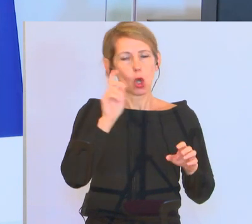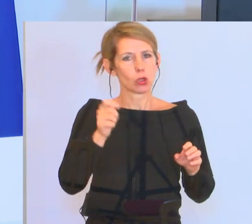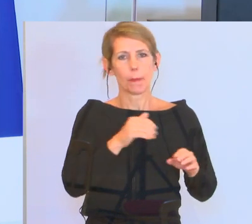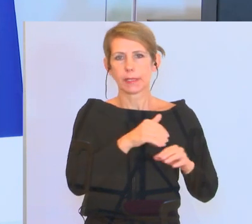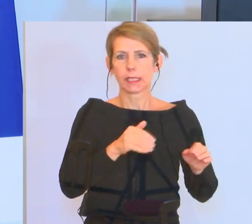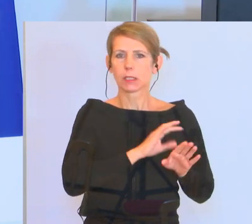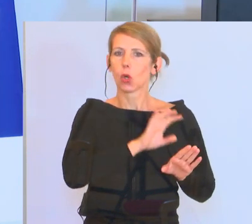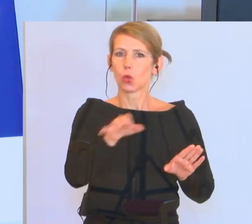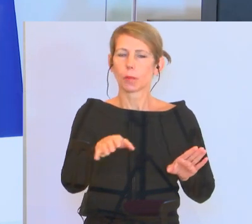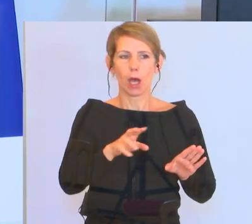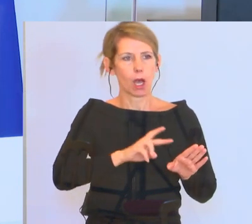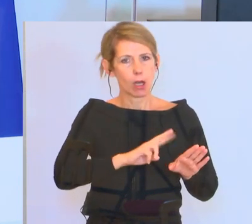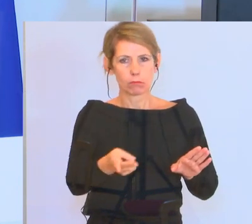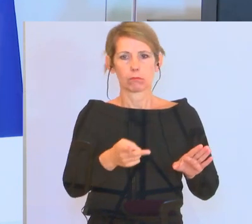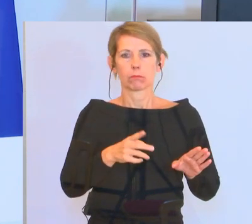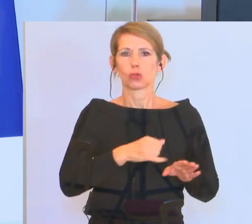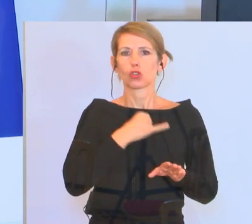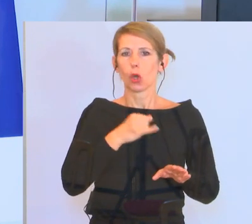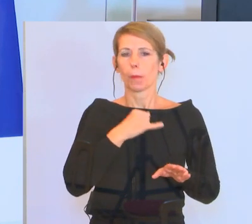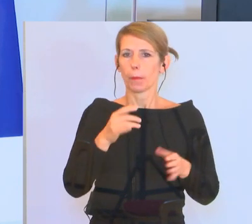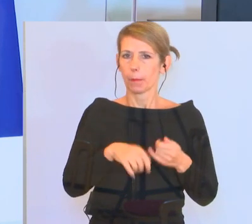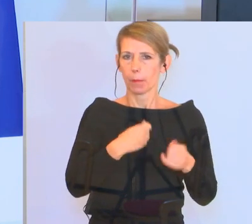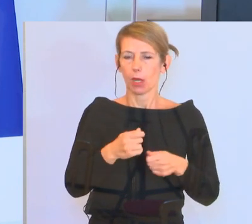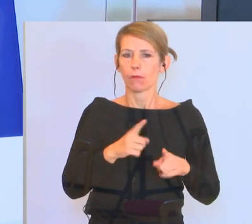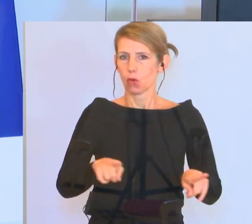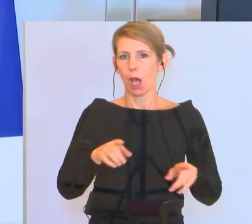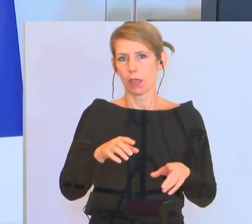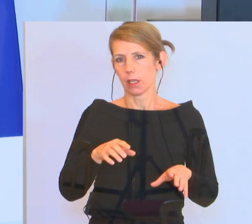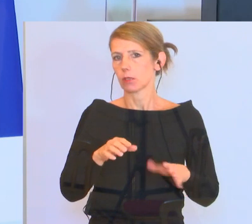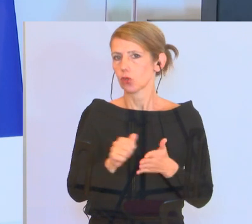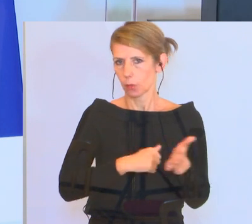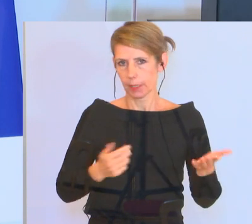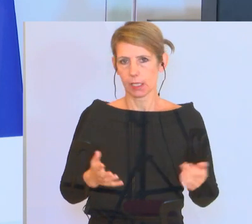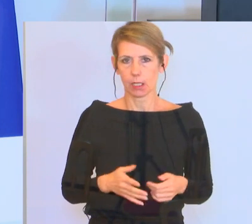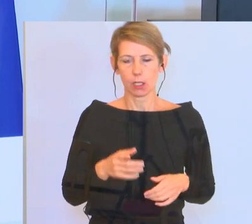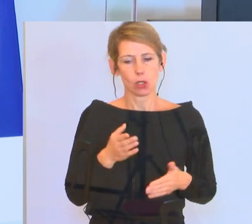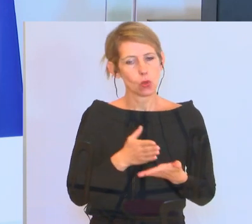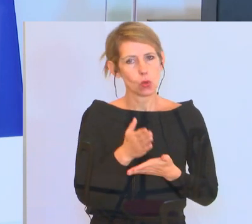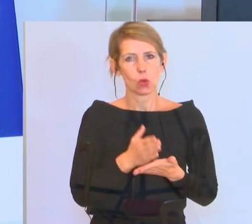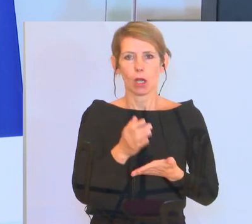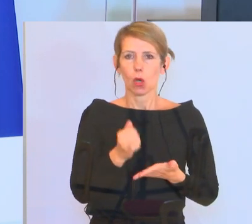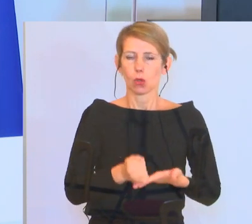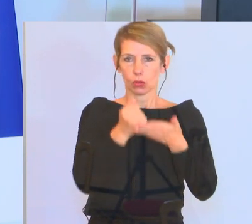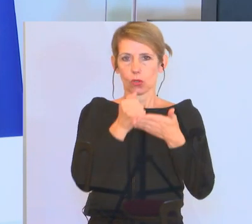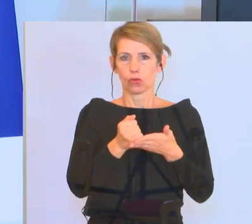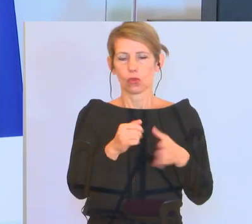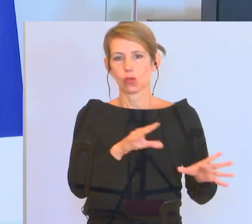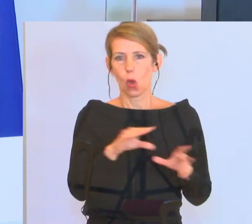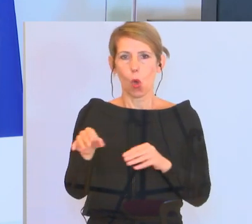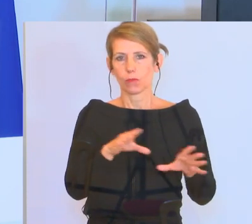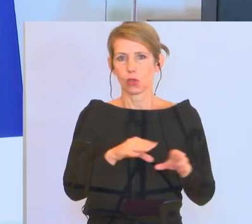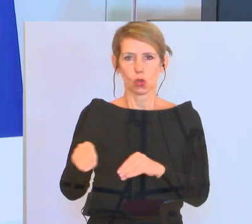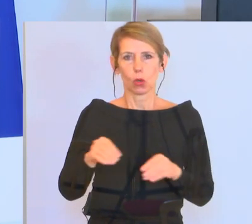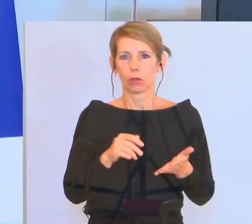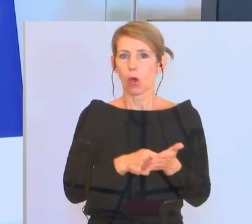hinweg bereit sind, auch einen Job woanders anzugehen, die beispielsweise durch die Unterstützung der Umzugskosten oder auch